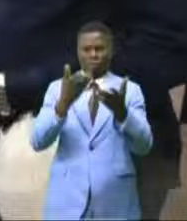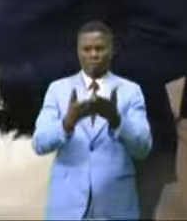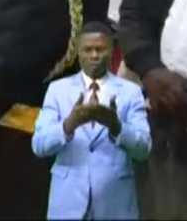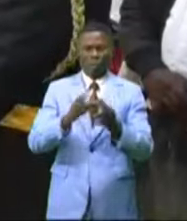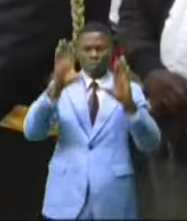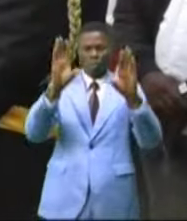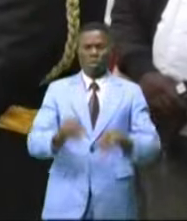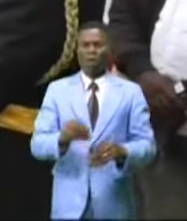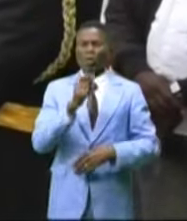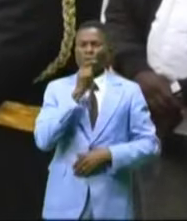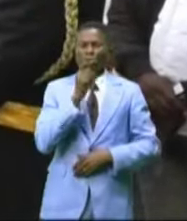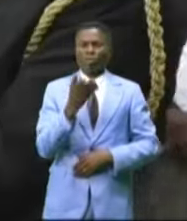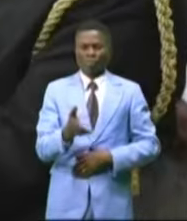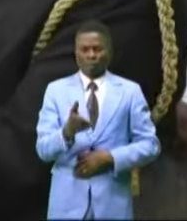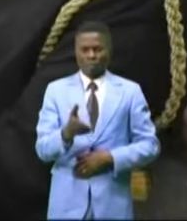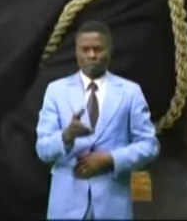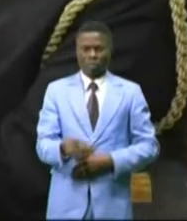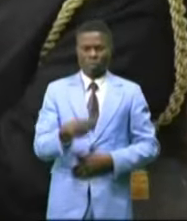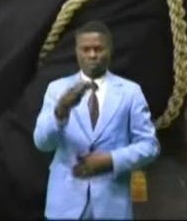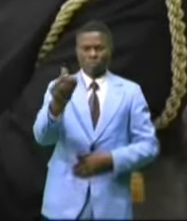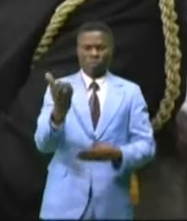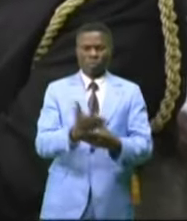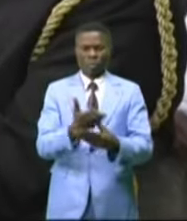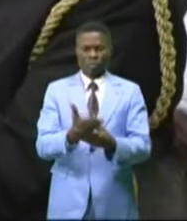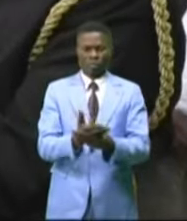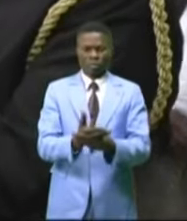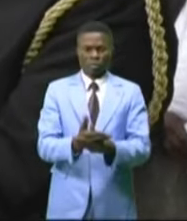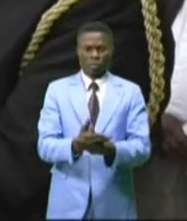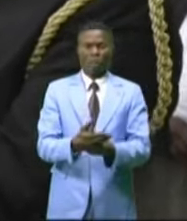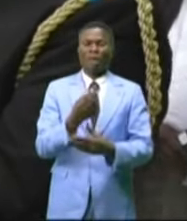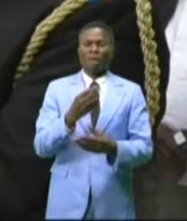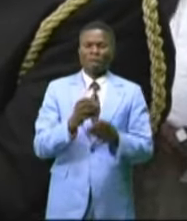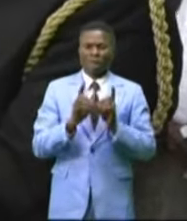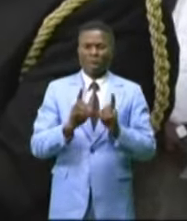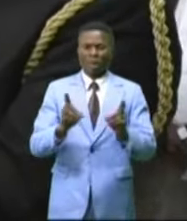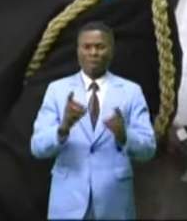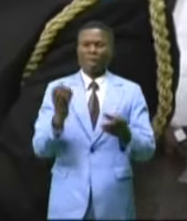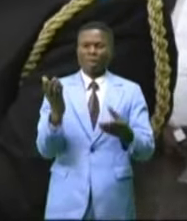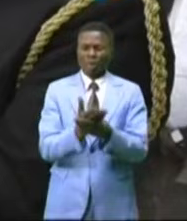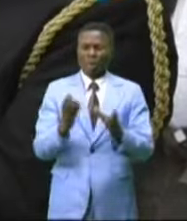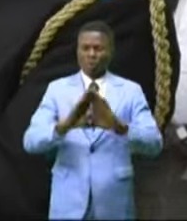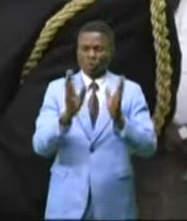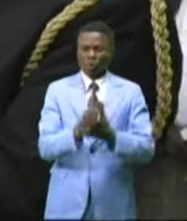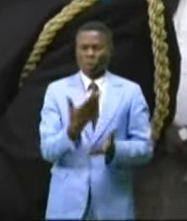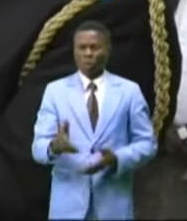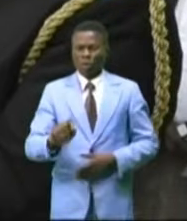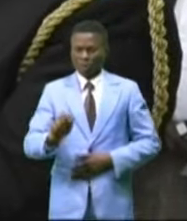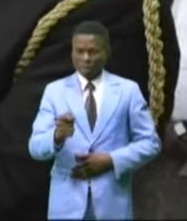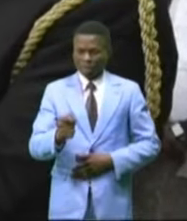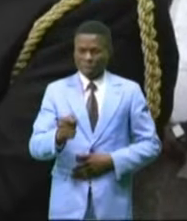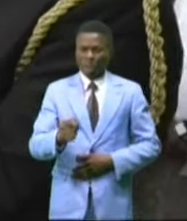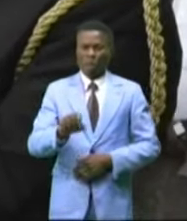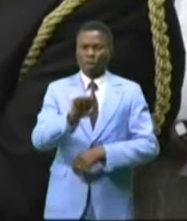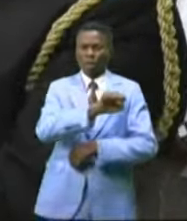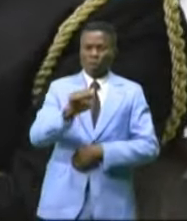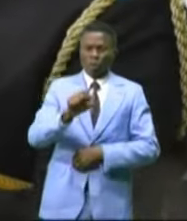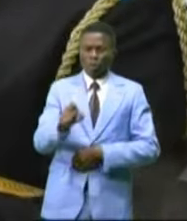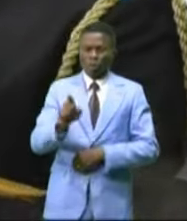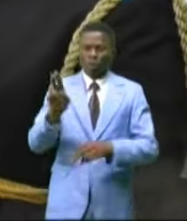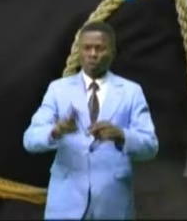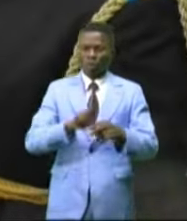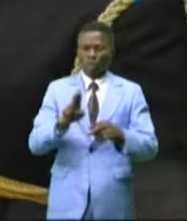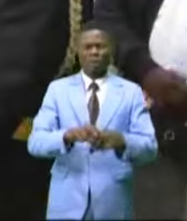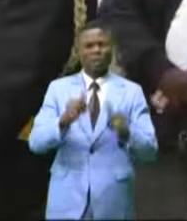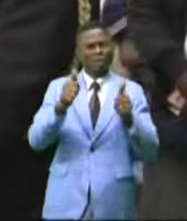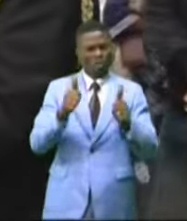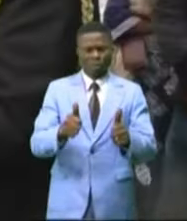antiinendie nous vous remettons les documents de déclaration bien sûr les manuel et les clés de contact veillez utiliser en bon perère de